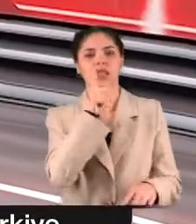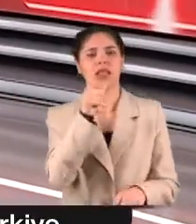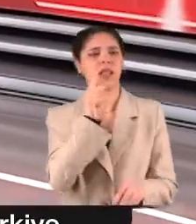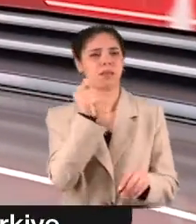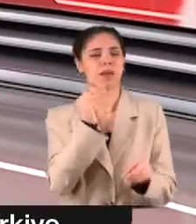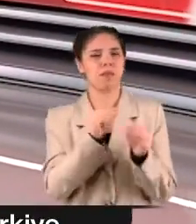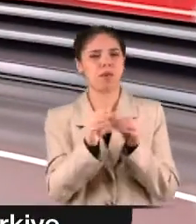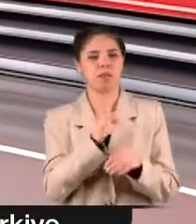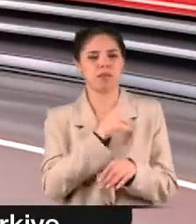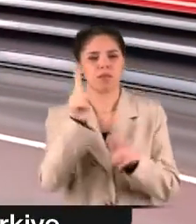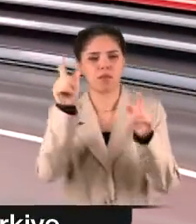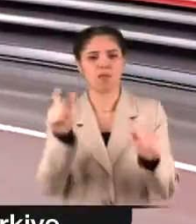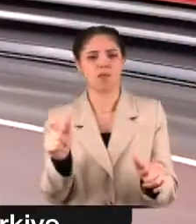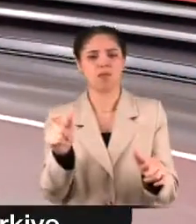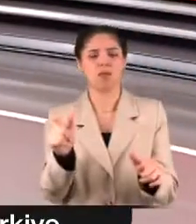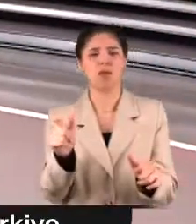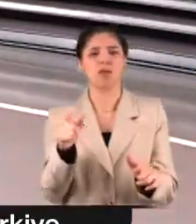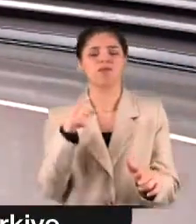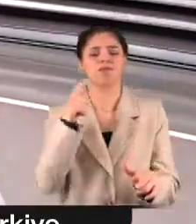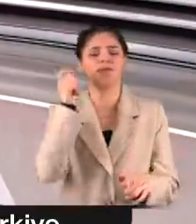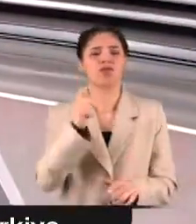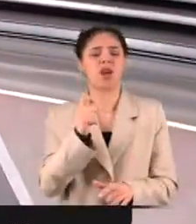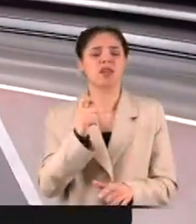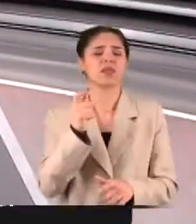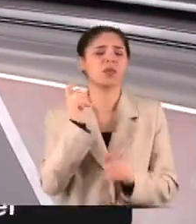Seste ufak bir problem yaşadık çünkü bölgede gerçekten çok zorlu şartlar altında arkadaşlarımız çalışıyorlar.